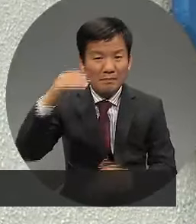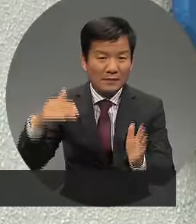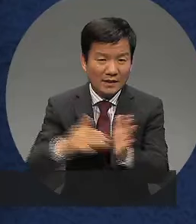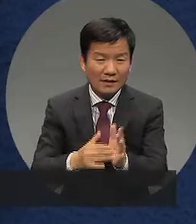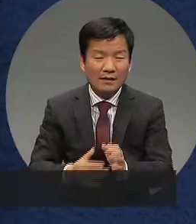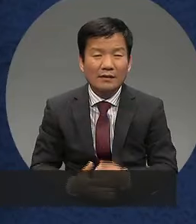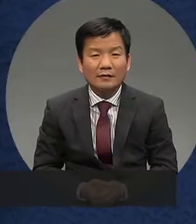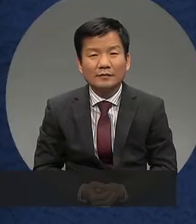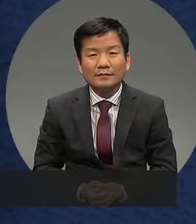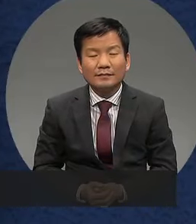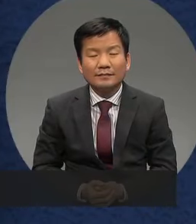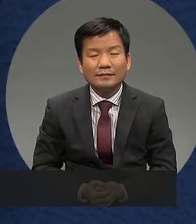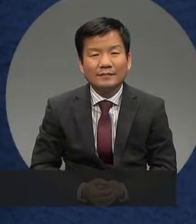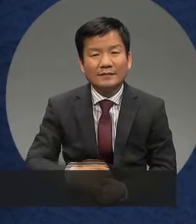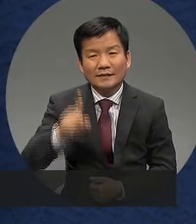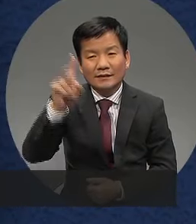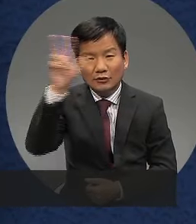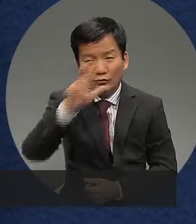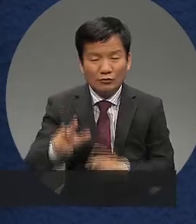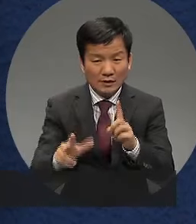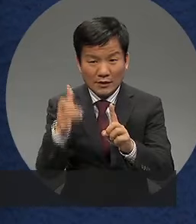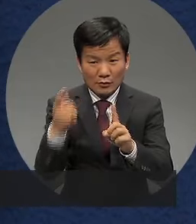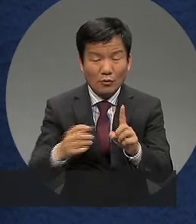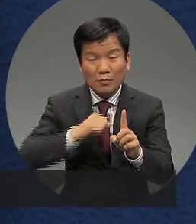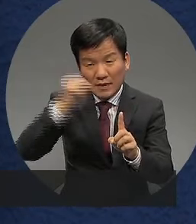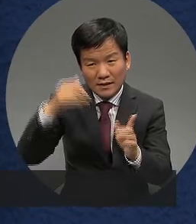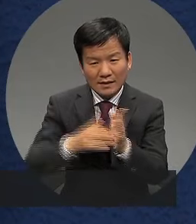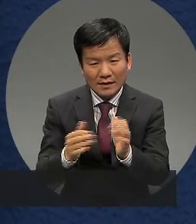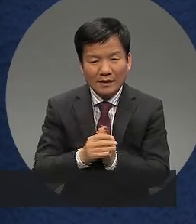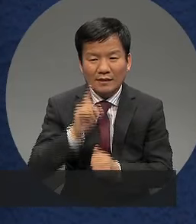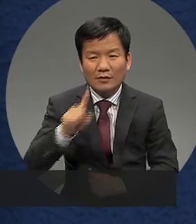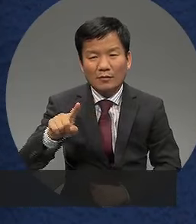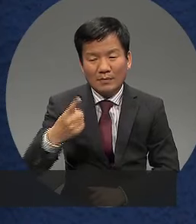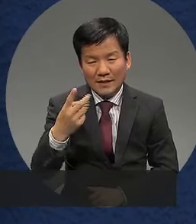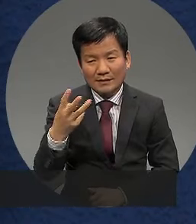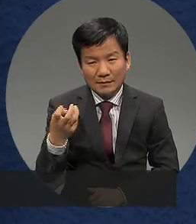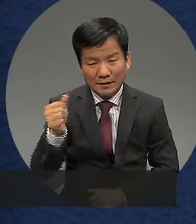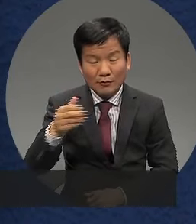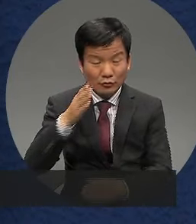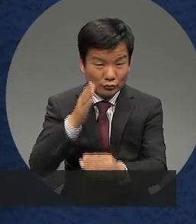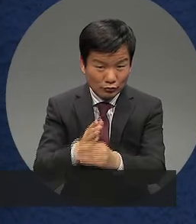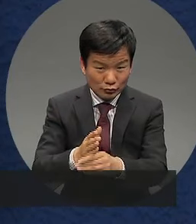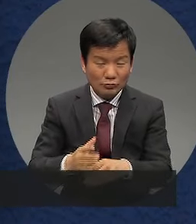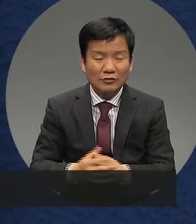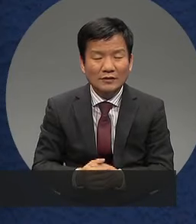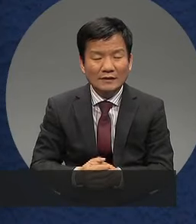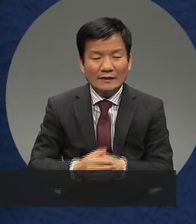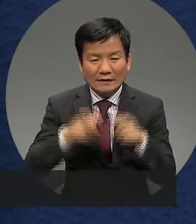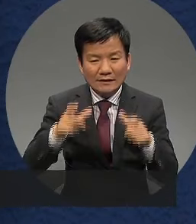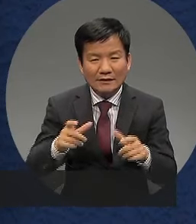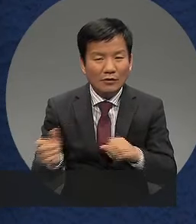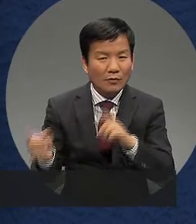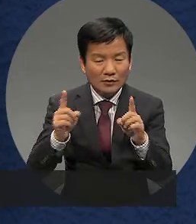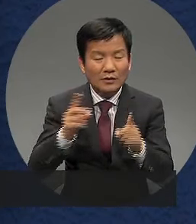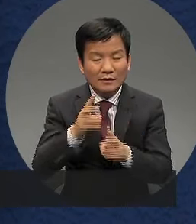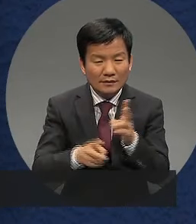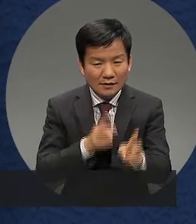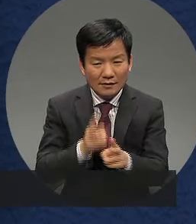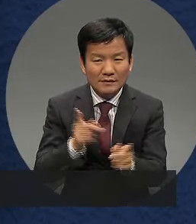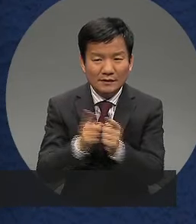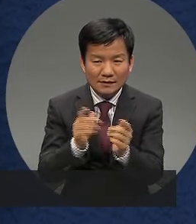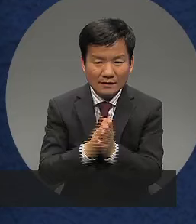선정됐습니다. 전국 1호 사업으로 선정됨에 따라 1133억의 사업비 가운데 지역 활성화 펀드가